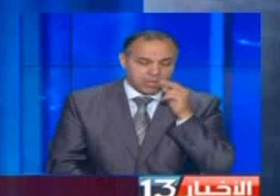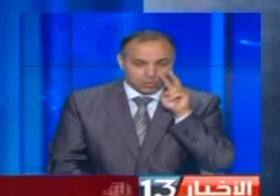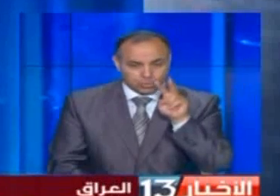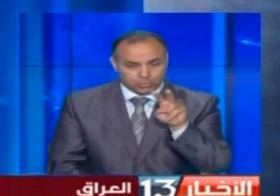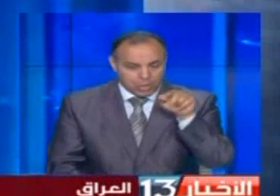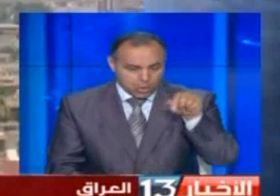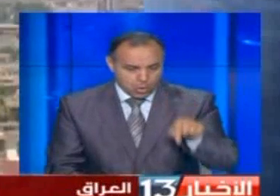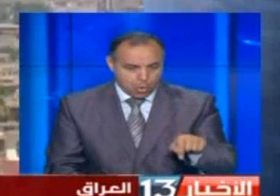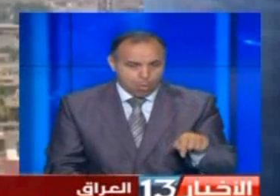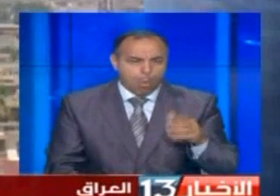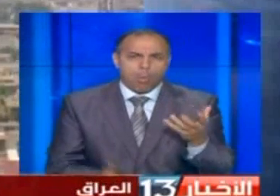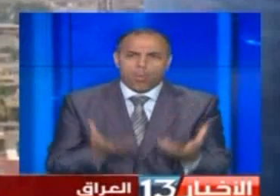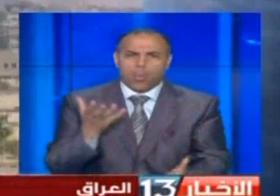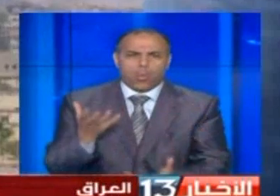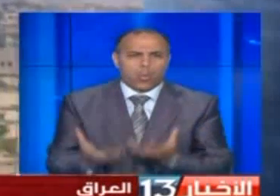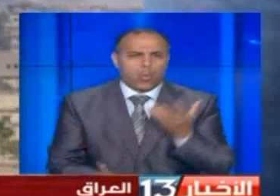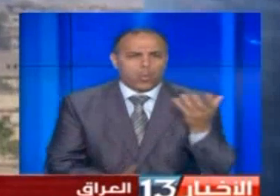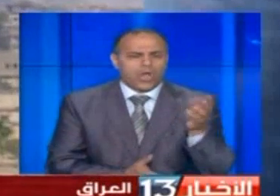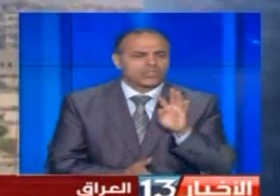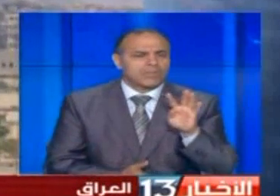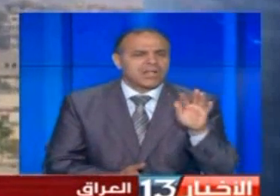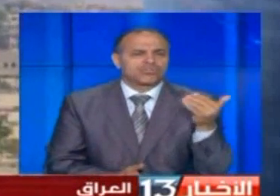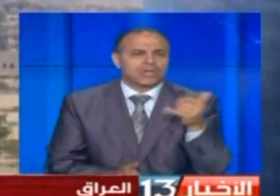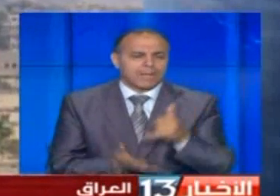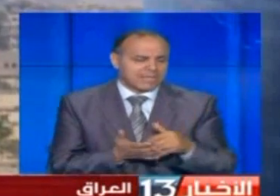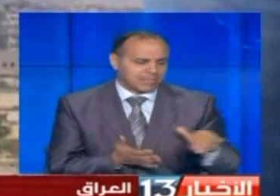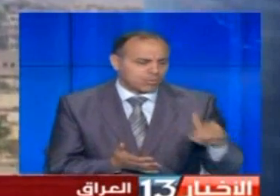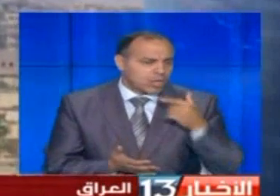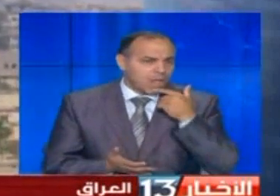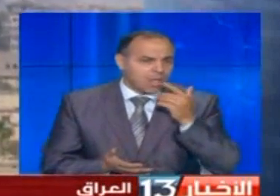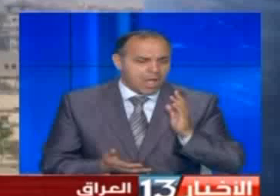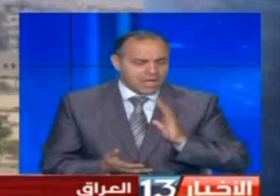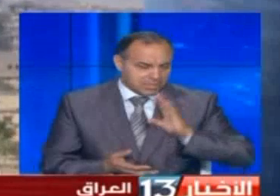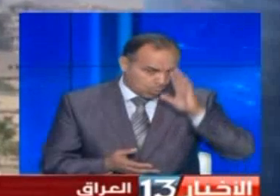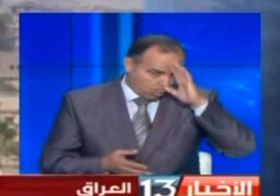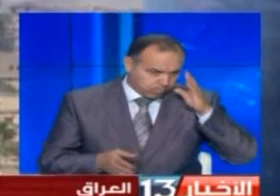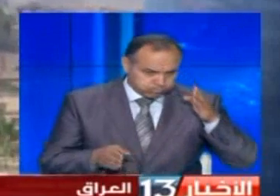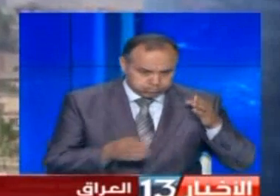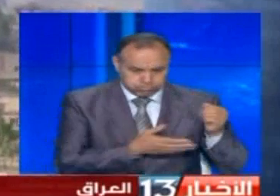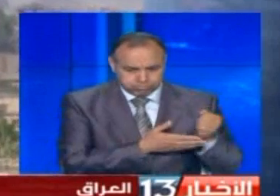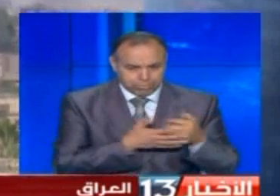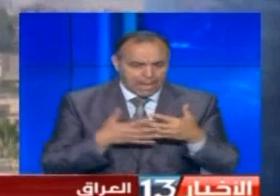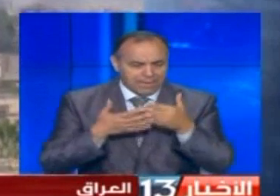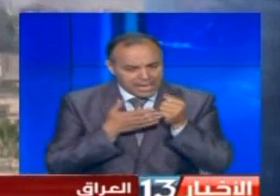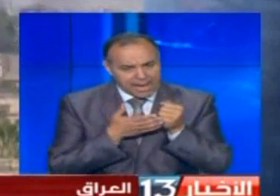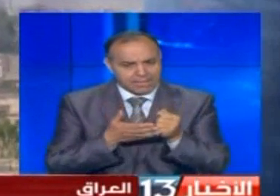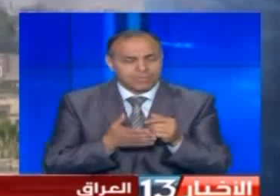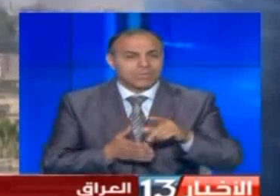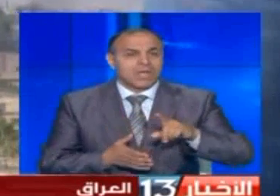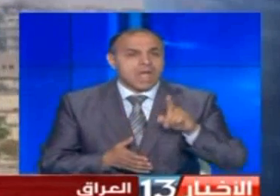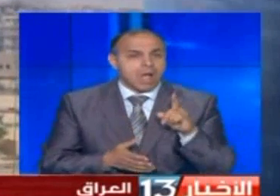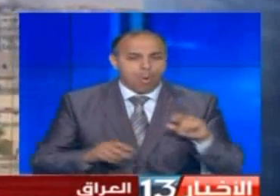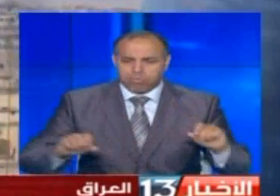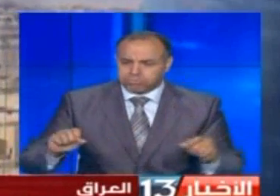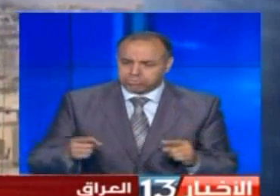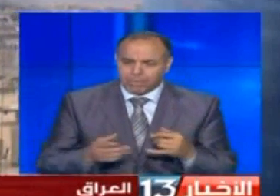شوهدت اليوم أعمدة الدخان تتصاعد شمال شرق المدينة، وتمكنت القوات العراقية المدعومة من الولايات المتحدة خلال